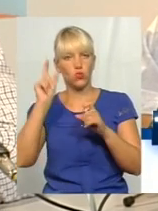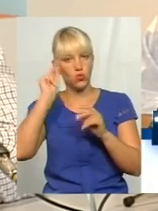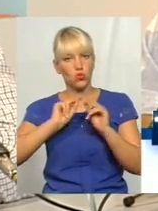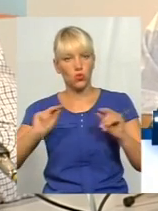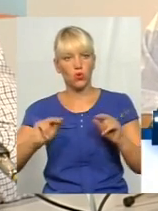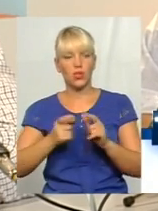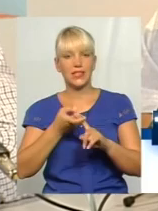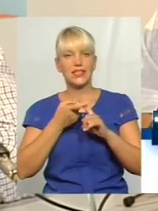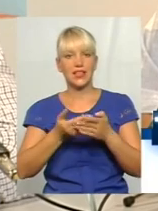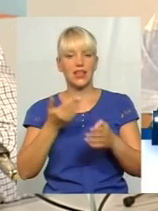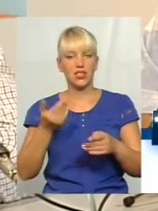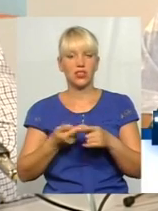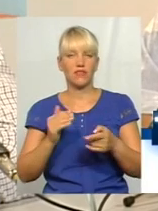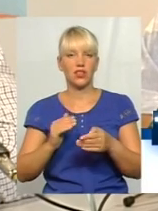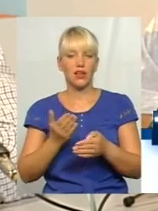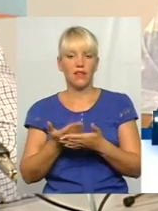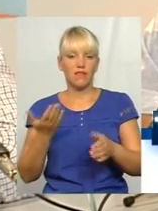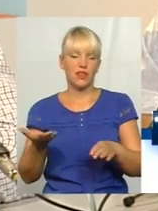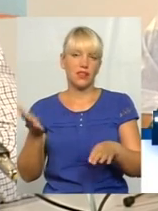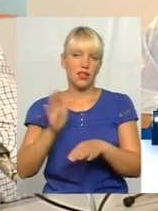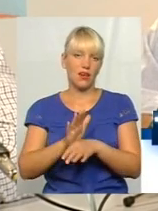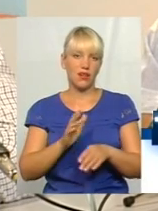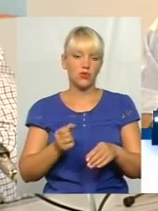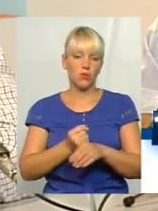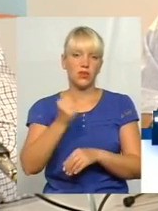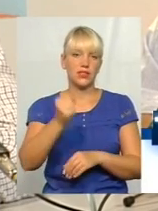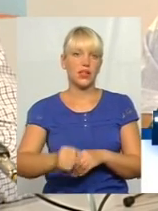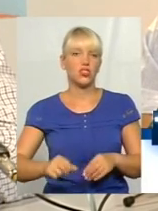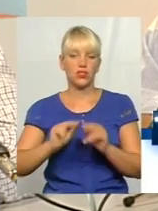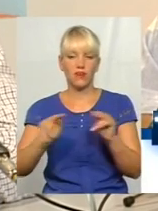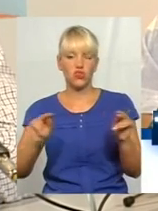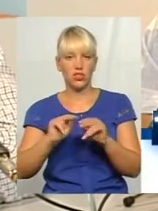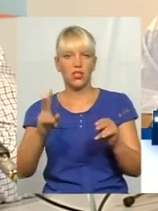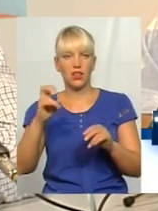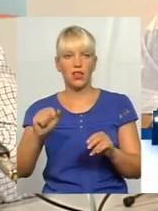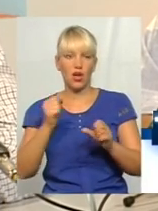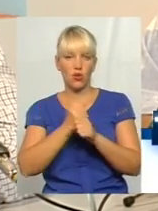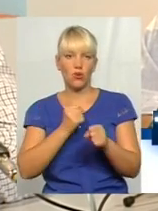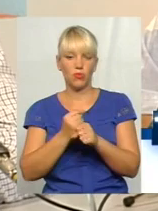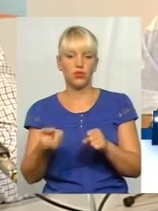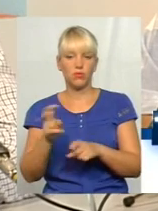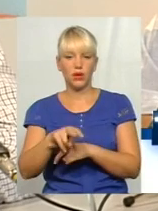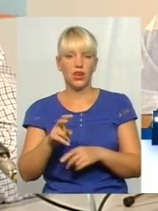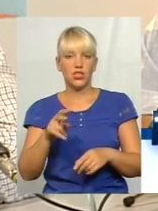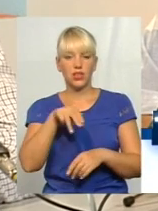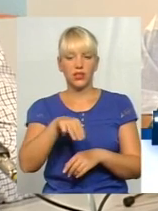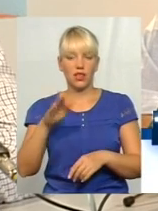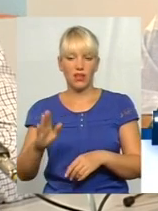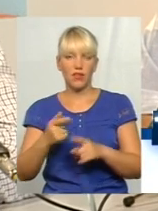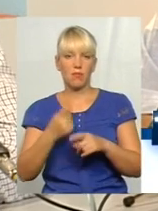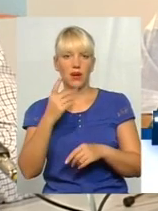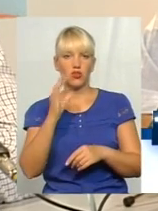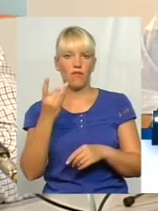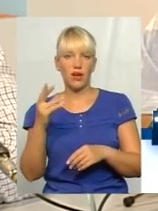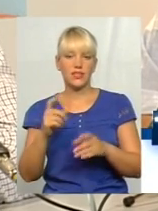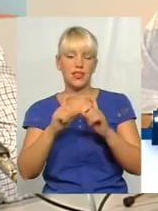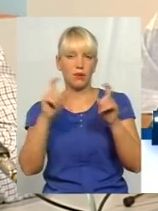а від наказу про призначення вчителя на роботу прийшла Тетяна Іванівна 1 вересня Департамент освіти її призначив